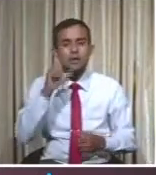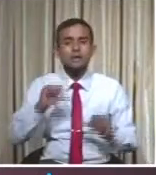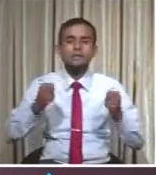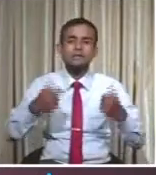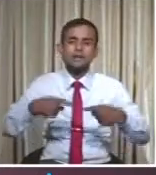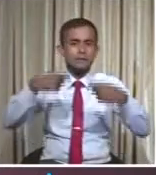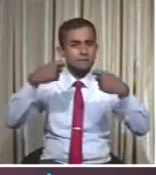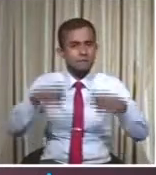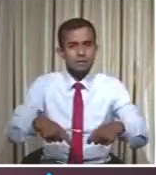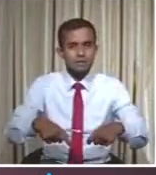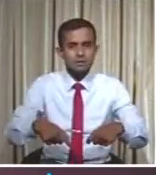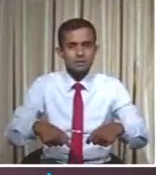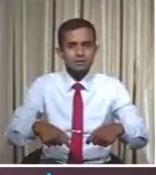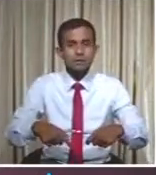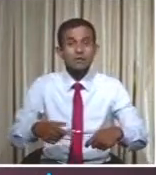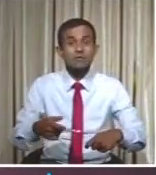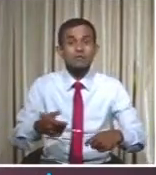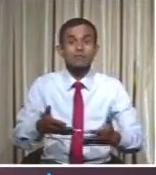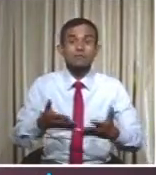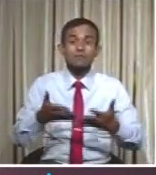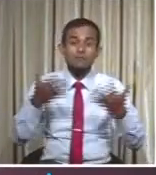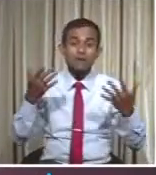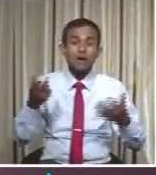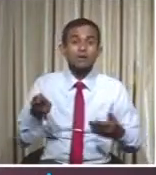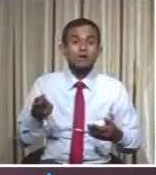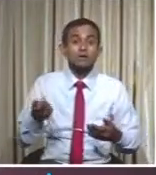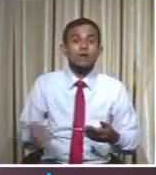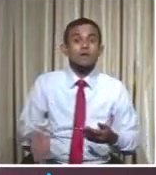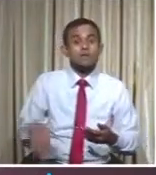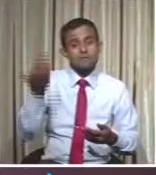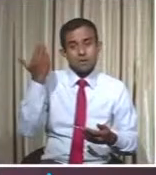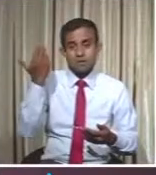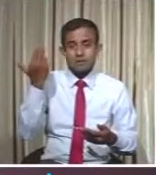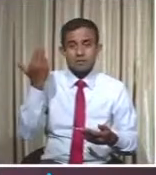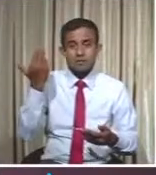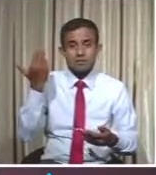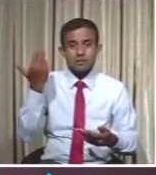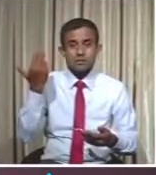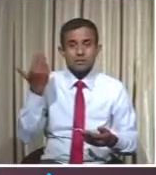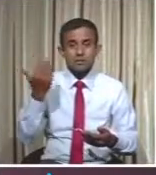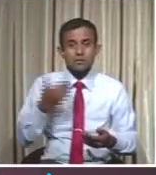වියදම අතිශයින් ශීඝ්‍රයෙන් ඉහළ යමින් තියෙනවා. අපිට ඒක